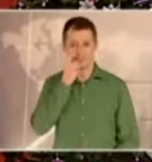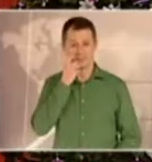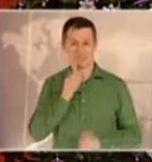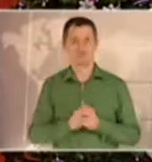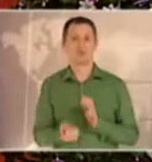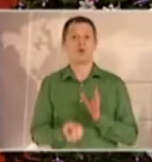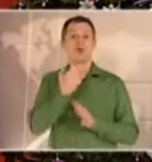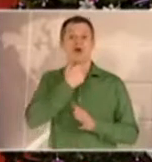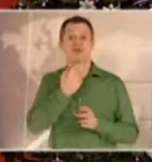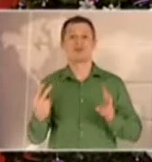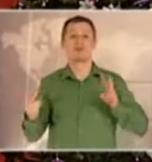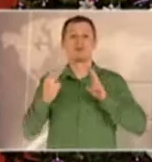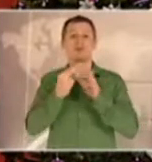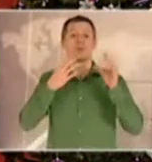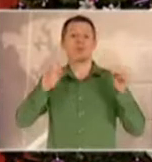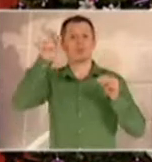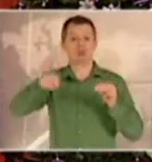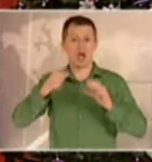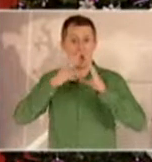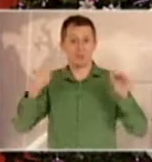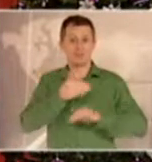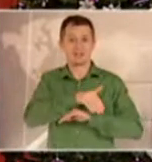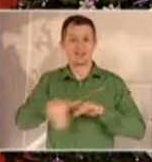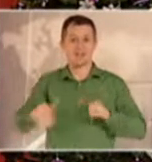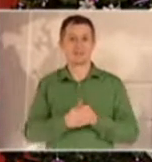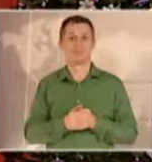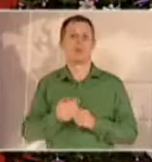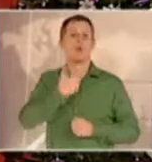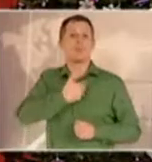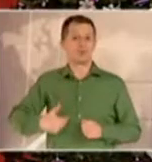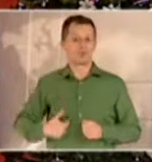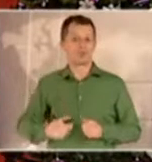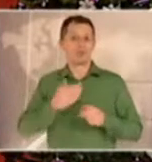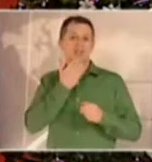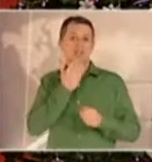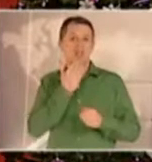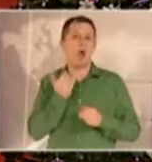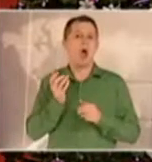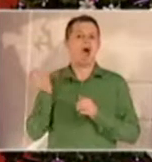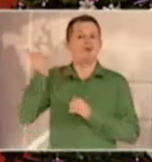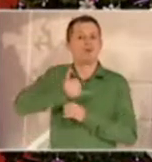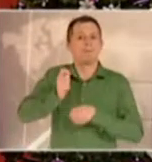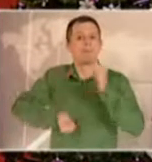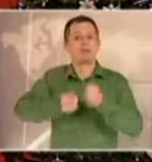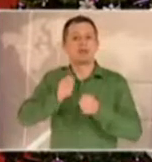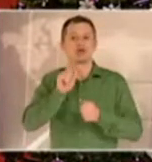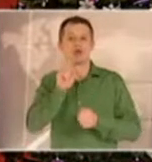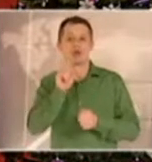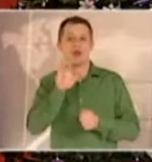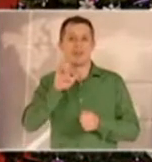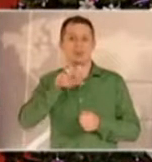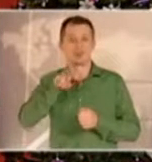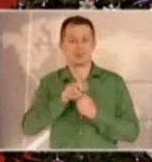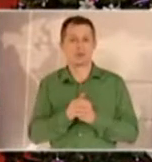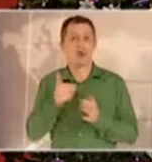Noul an a fost întâmpinat de zeci de mii de români pe stradă. Bucureștenii, spre exemplu, au ieșit în număr foarte mare în piața George Enescu, care a găzduit mai